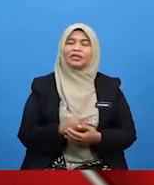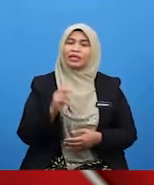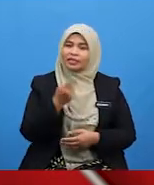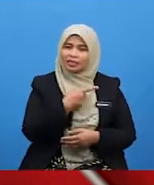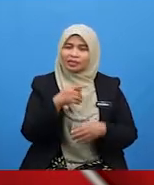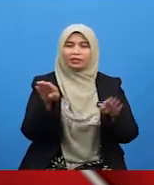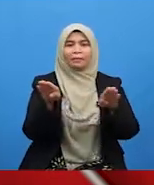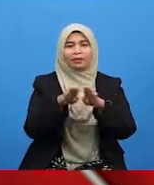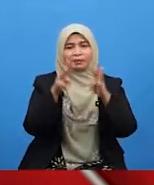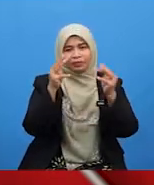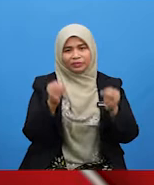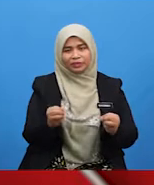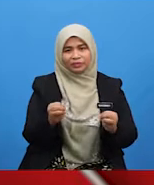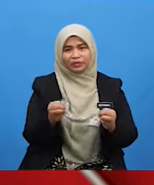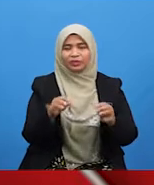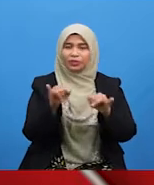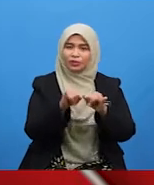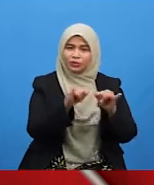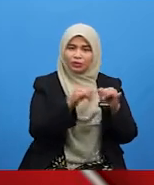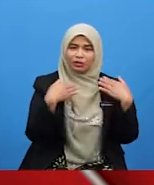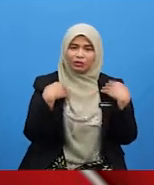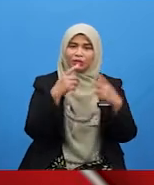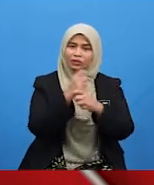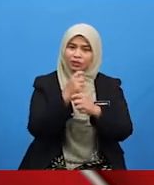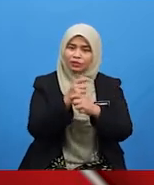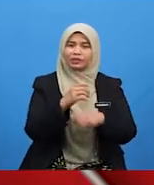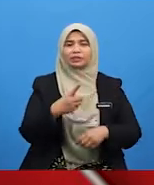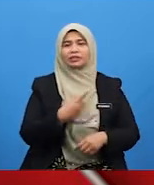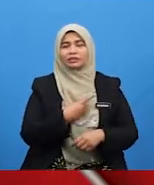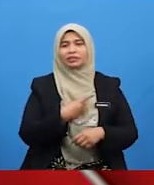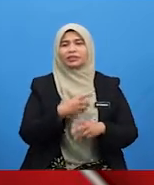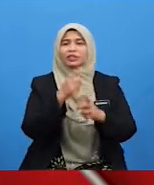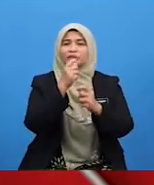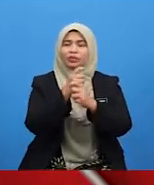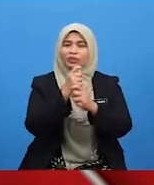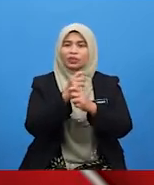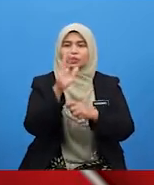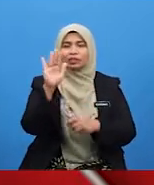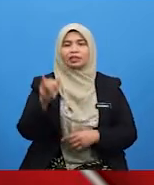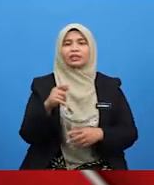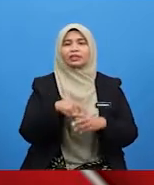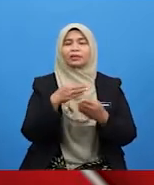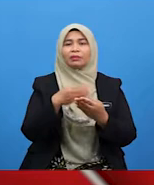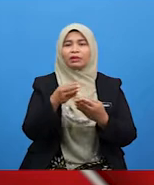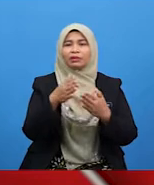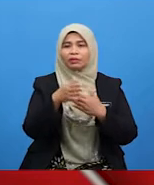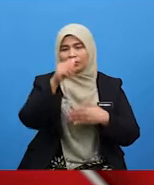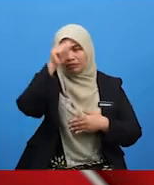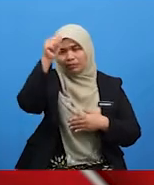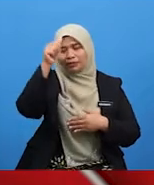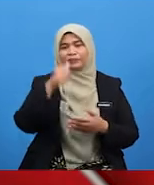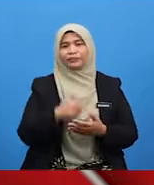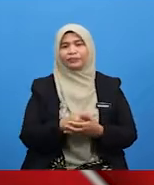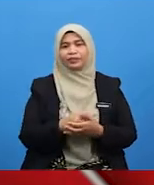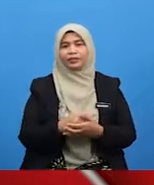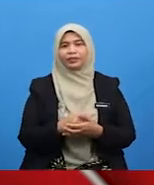Kita sebagai manusia juga ada tugasan tersendiri. Tugasan yang diberikan oleh Allah,